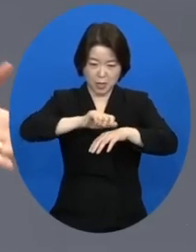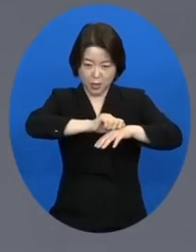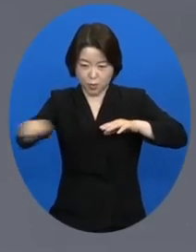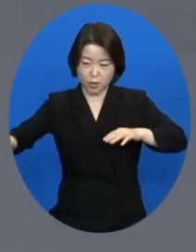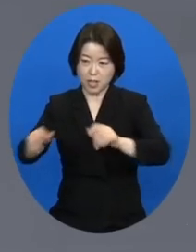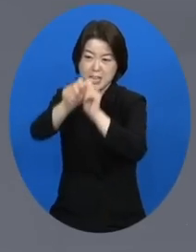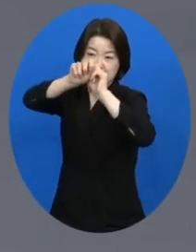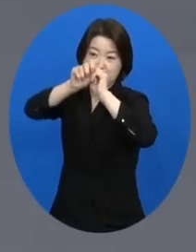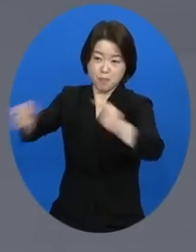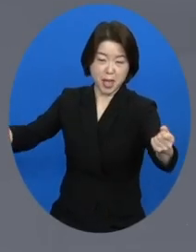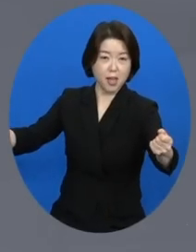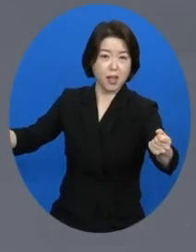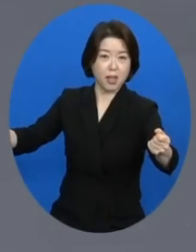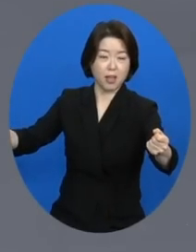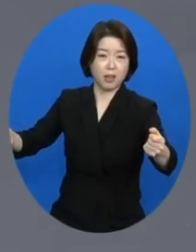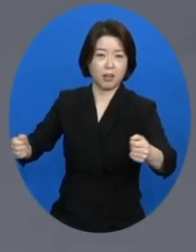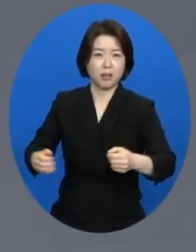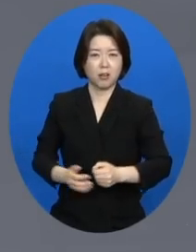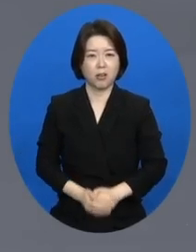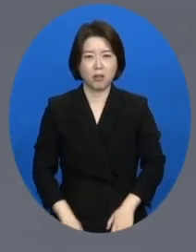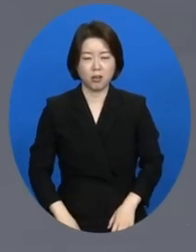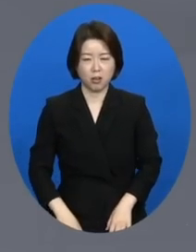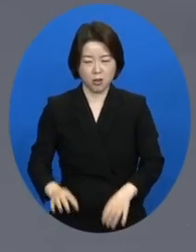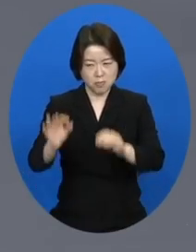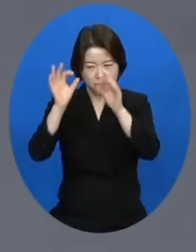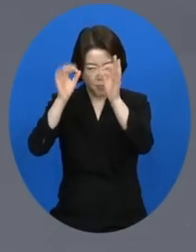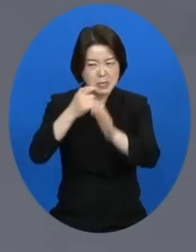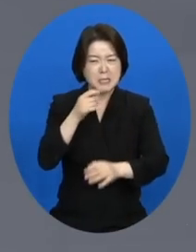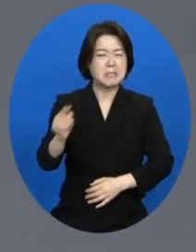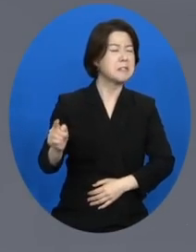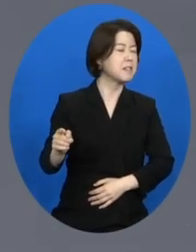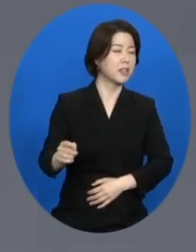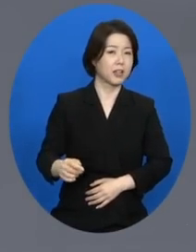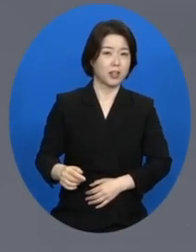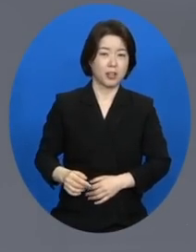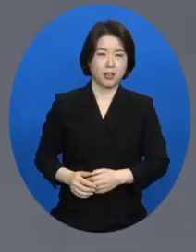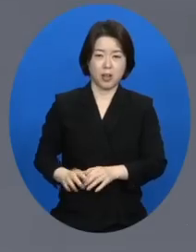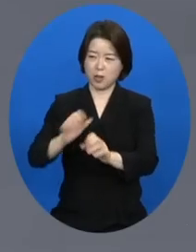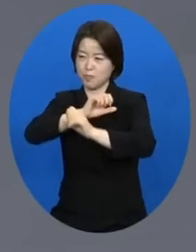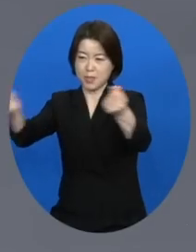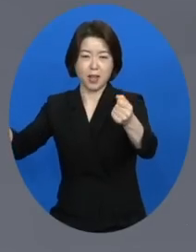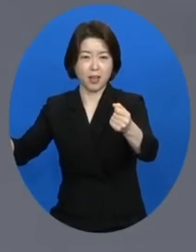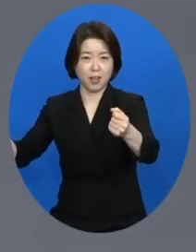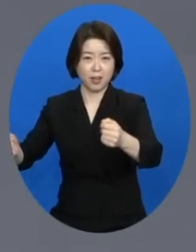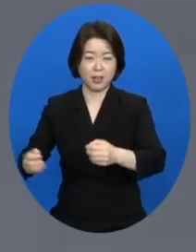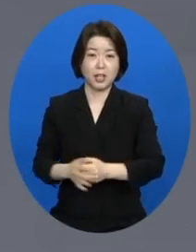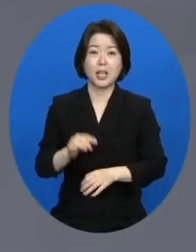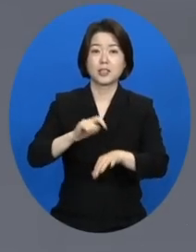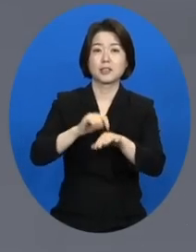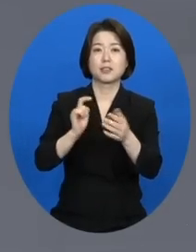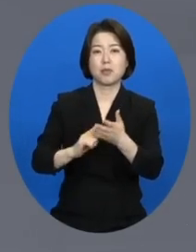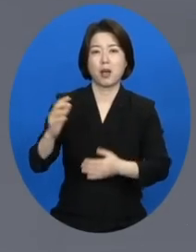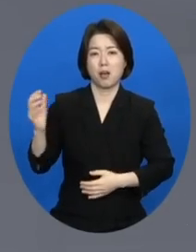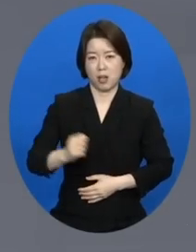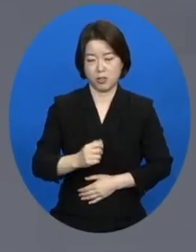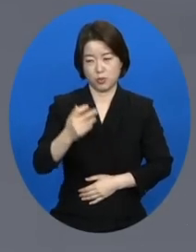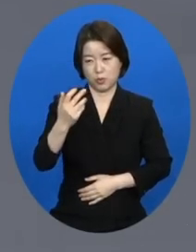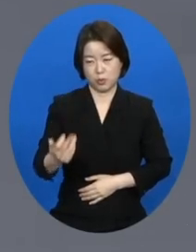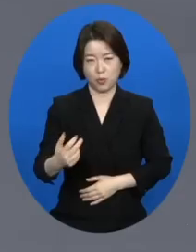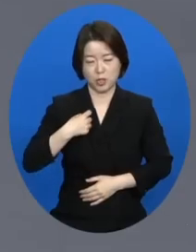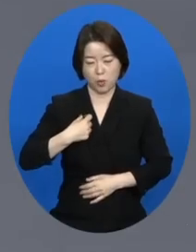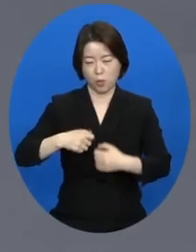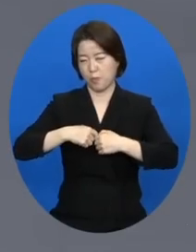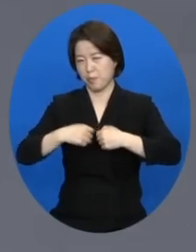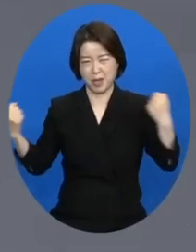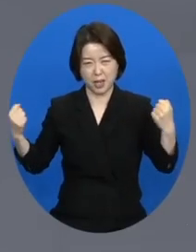확 벗겼다는 뜻이죠. 얼마나 보기 싫었으면 그 채색옷이. 그 마음으로 이 동생 이 옷을